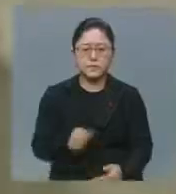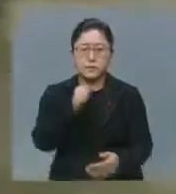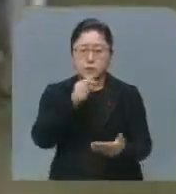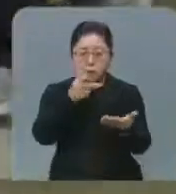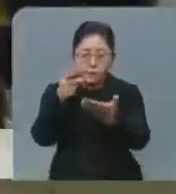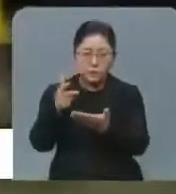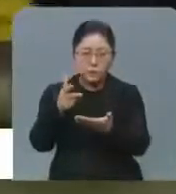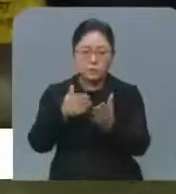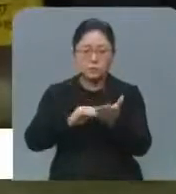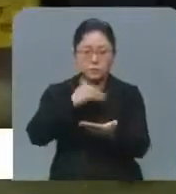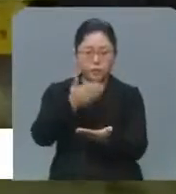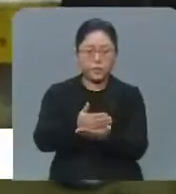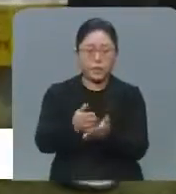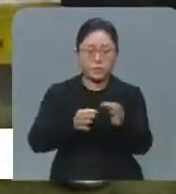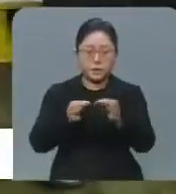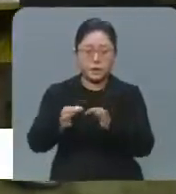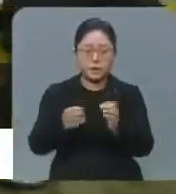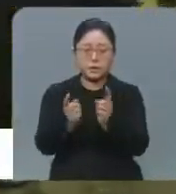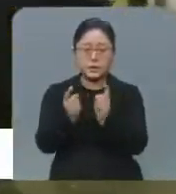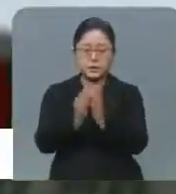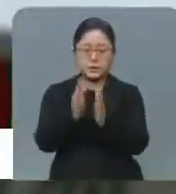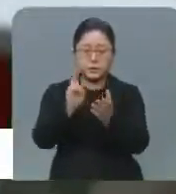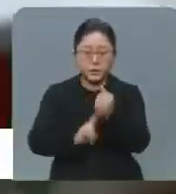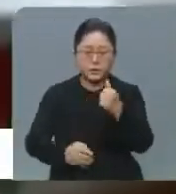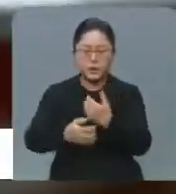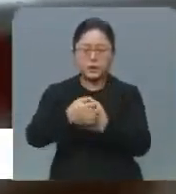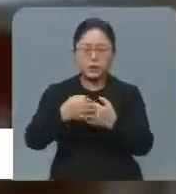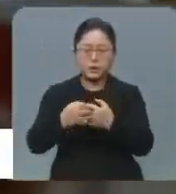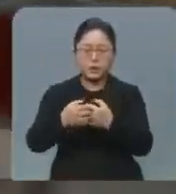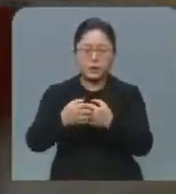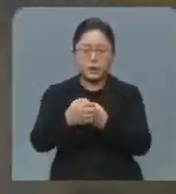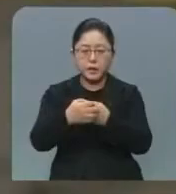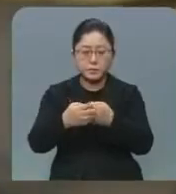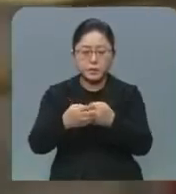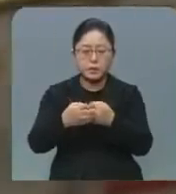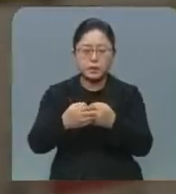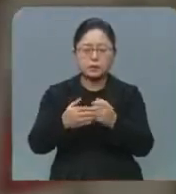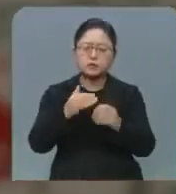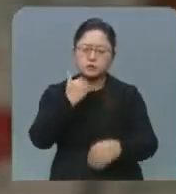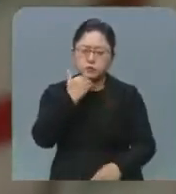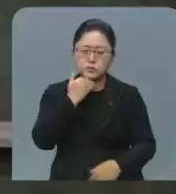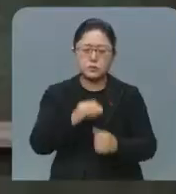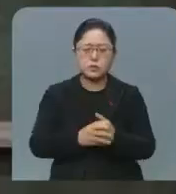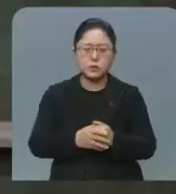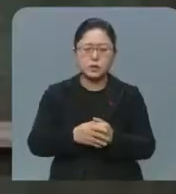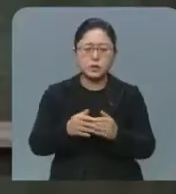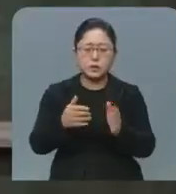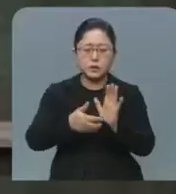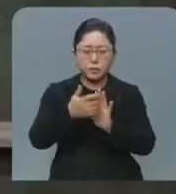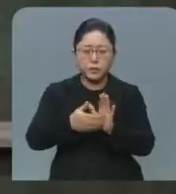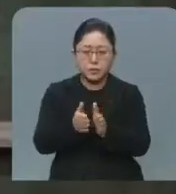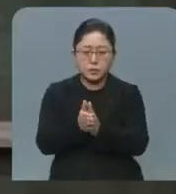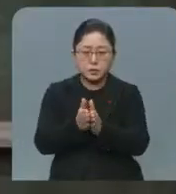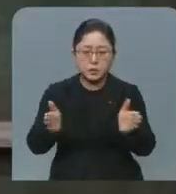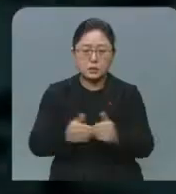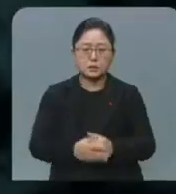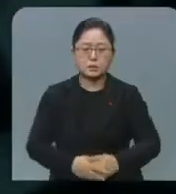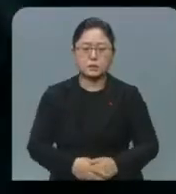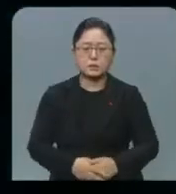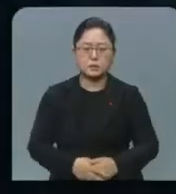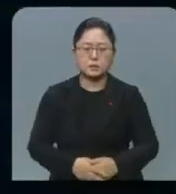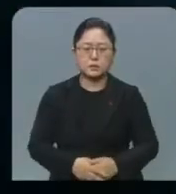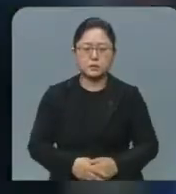취재팀이 도매시장에서 직접 출하한 감자의 경매 순서를 기다립니다. 드디어 경매가 시작됩니다.